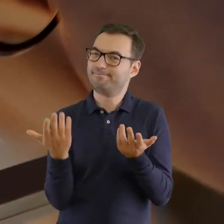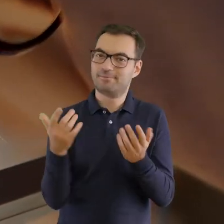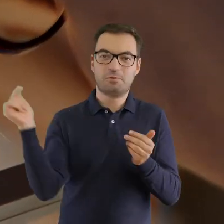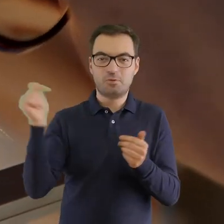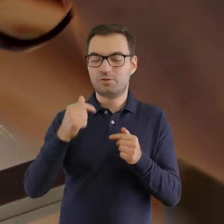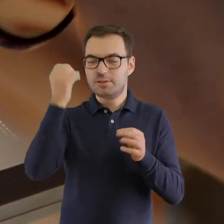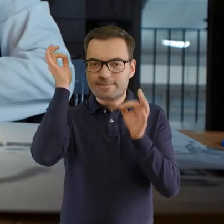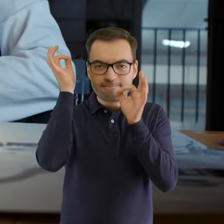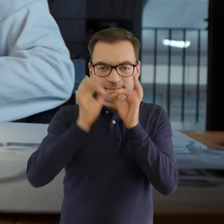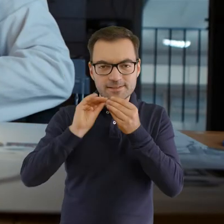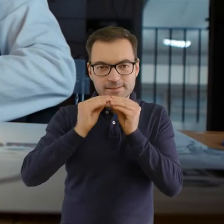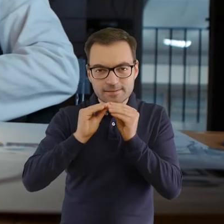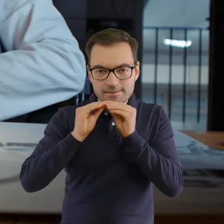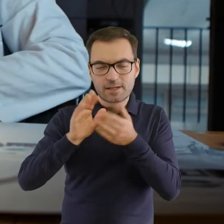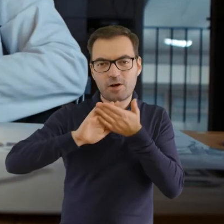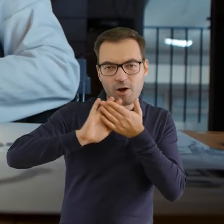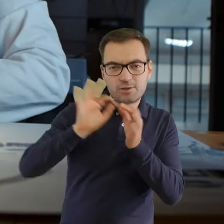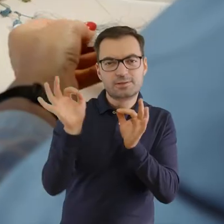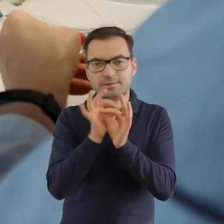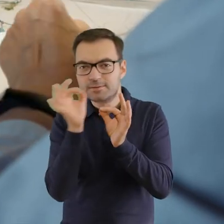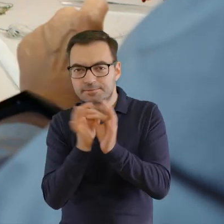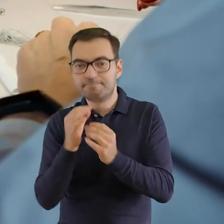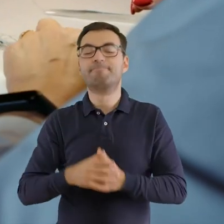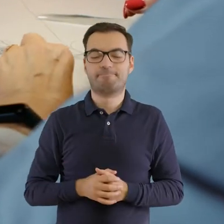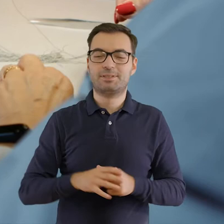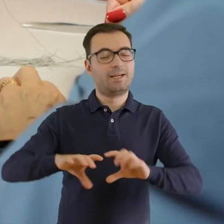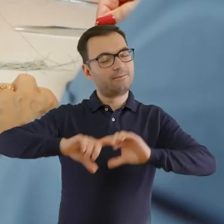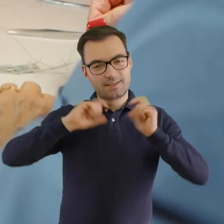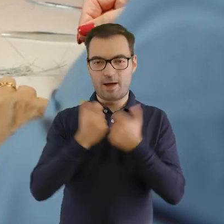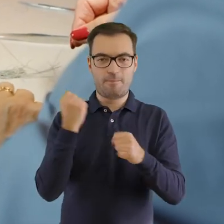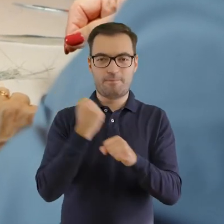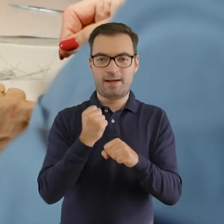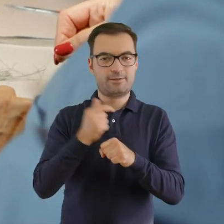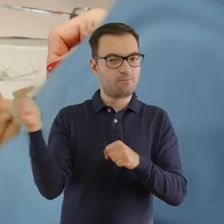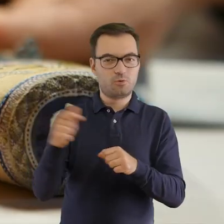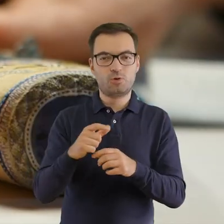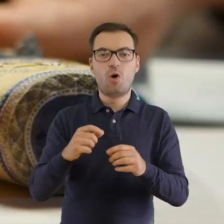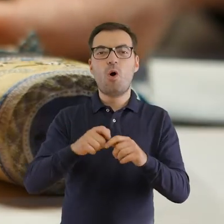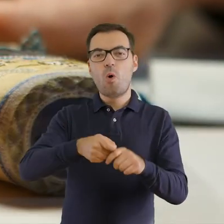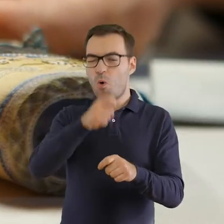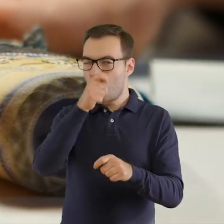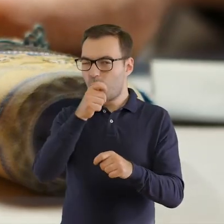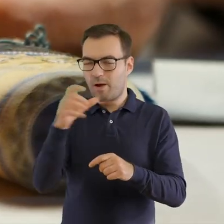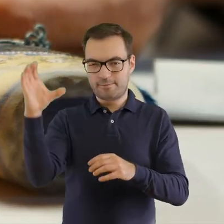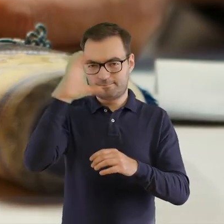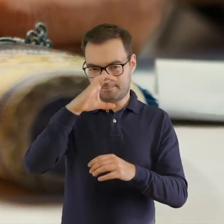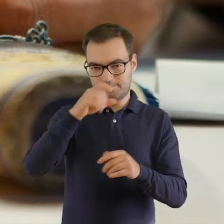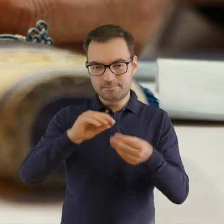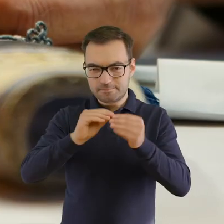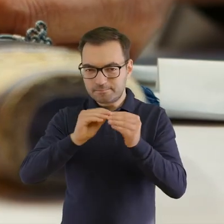i konieczną dużą precyzję podczas zabiegów konserwatorskich, wszelkie prace prowadzone były przy użyciu